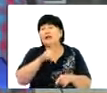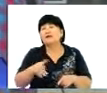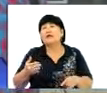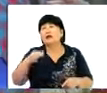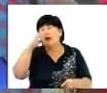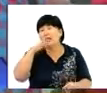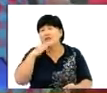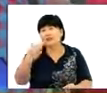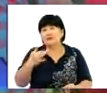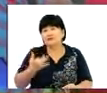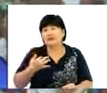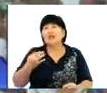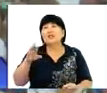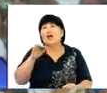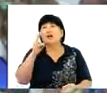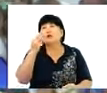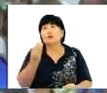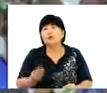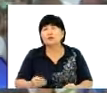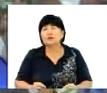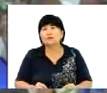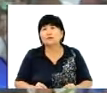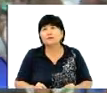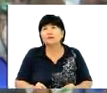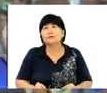жил отец Веры Софии Януш.